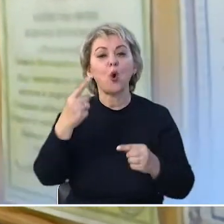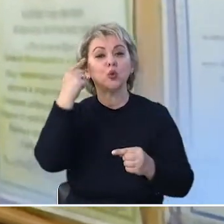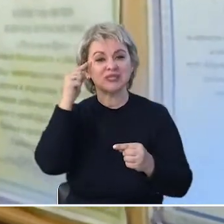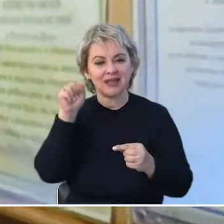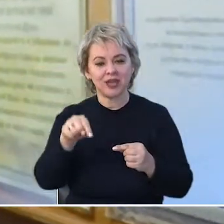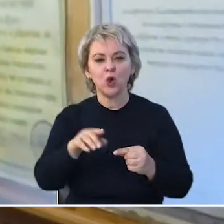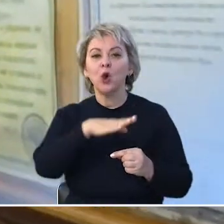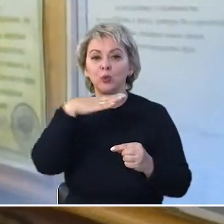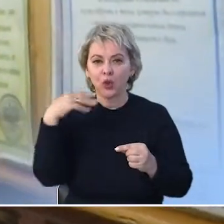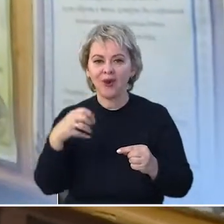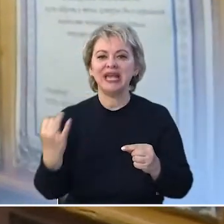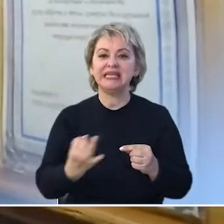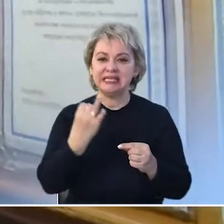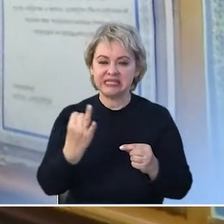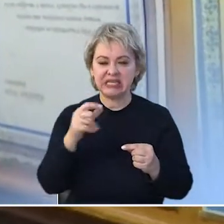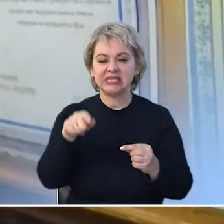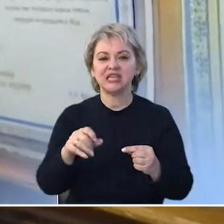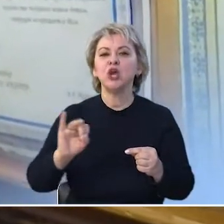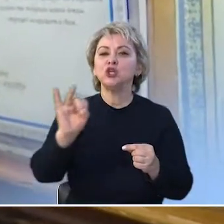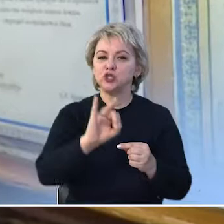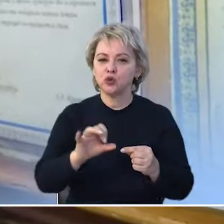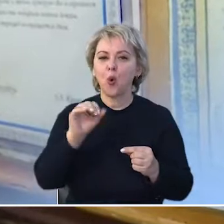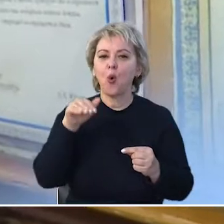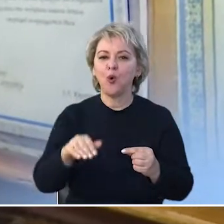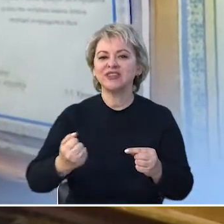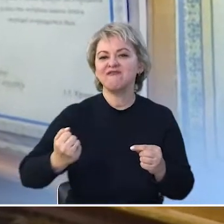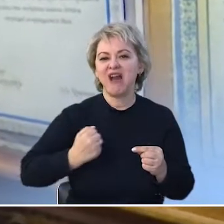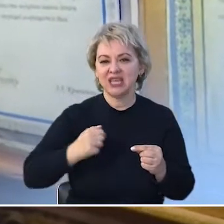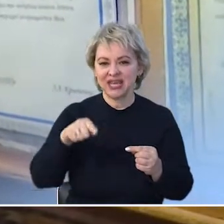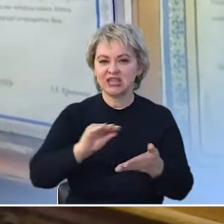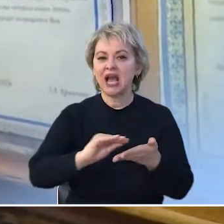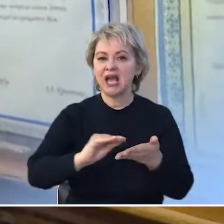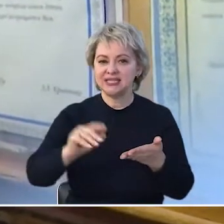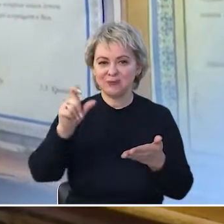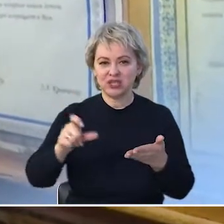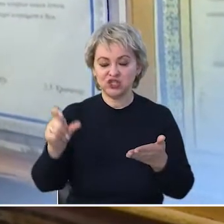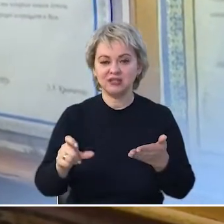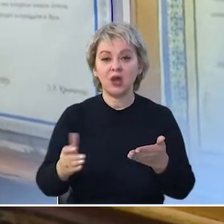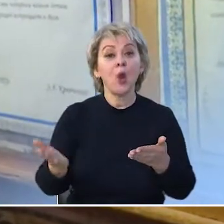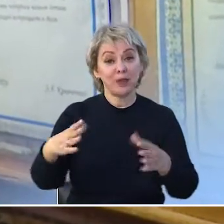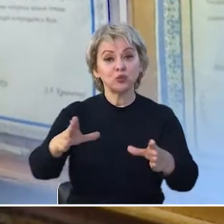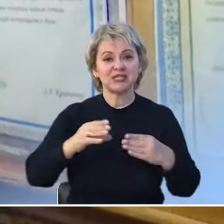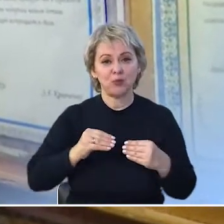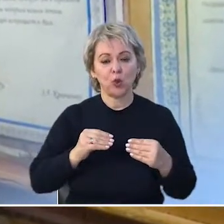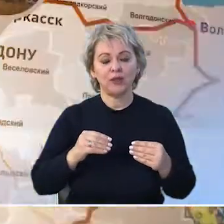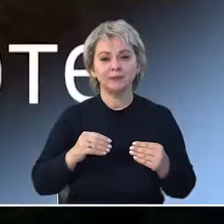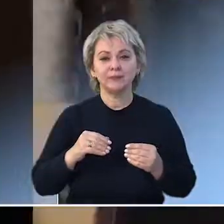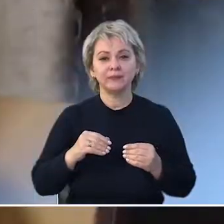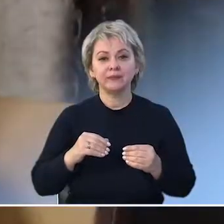но и узнаю еще много интереснейших историй от военных корреспондентов. Пойдем со